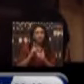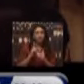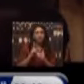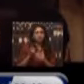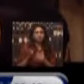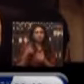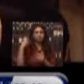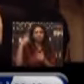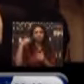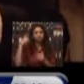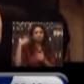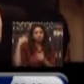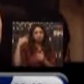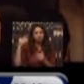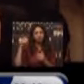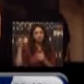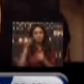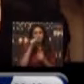ولقيت ان